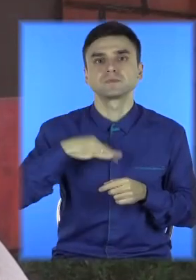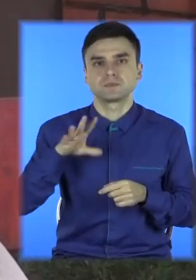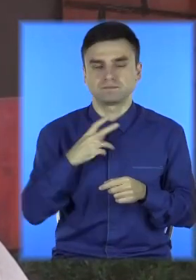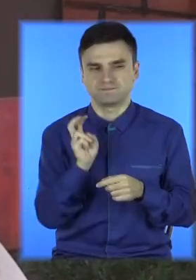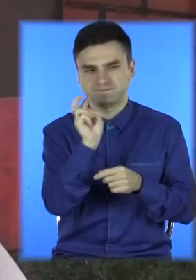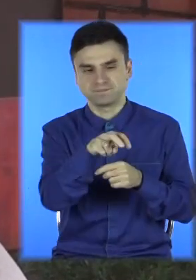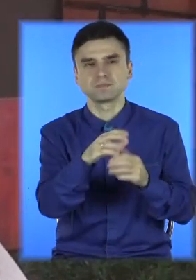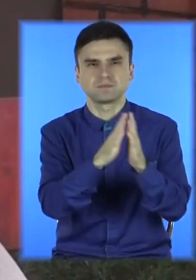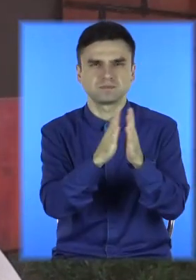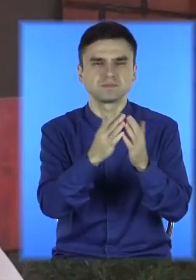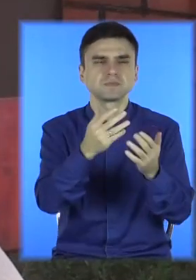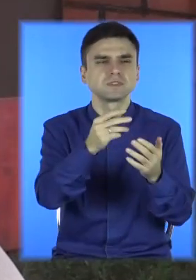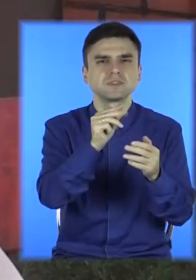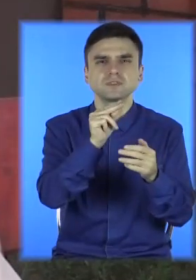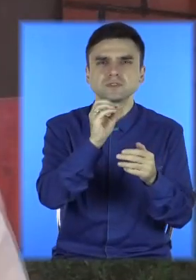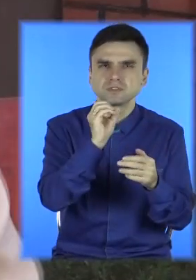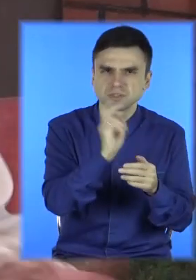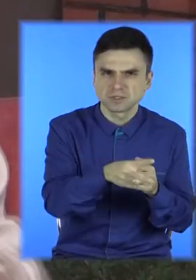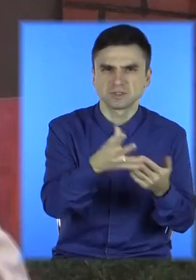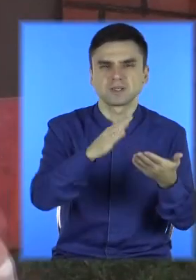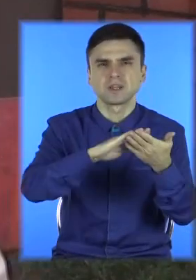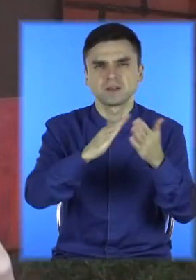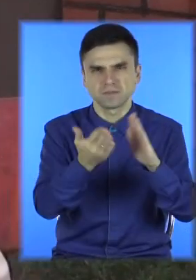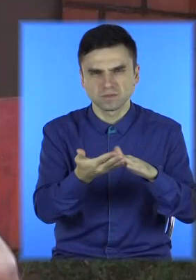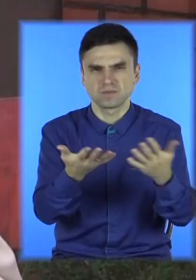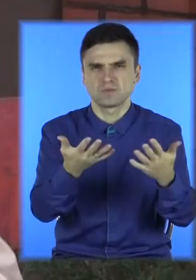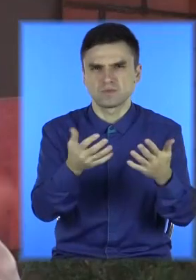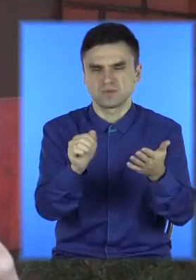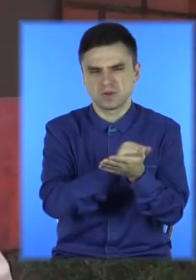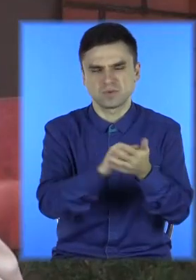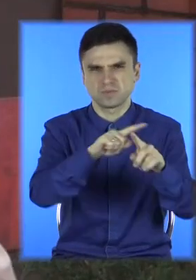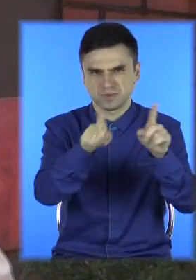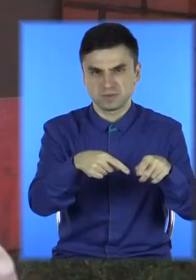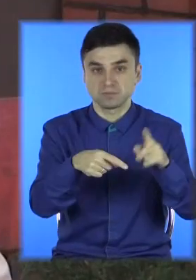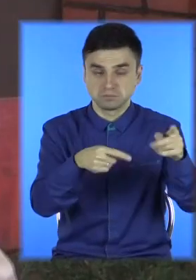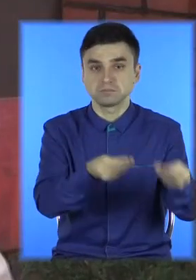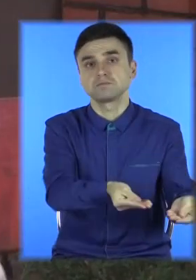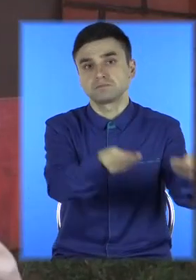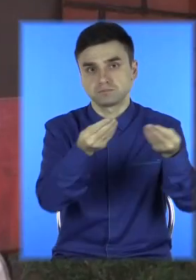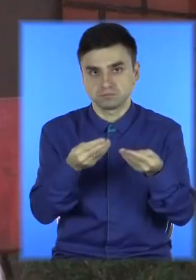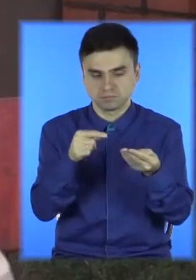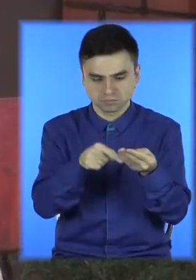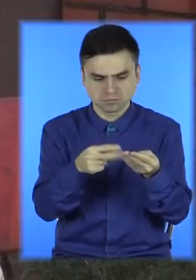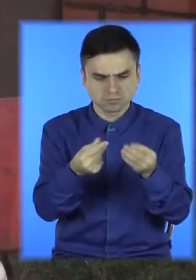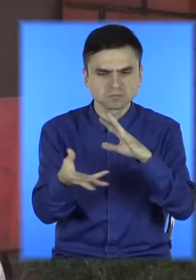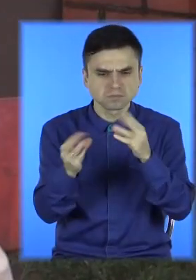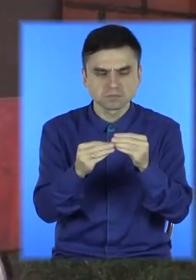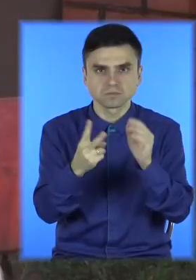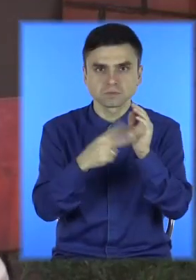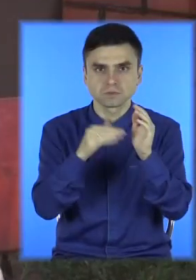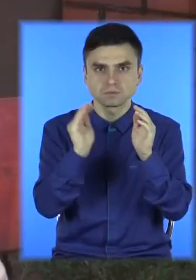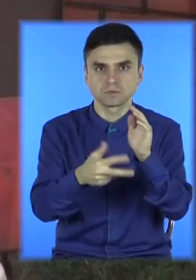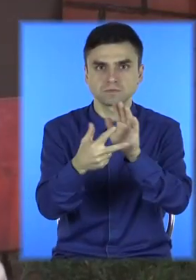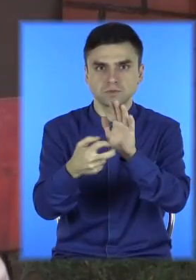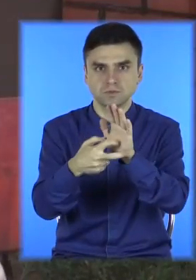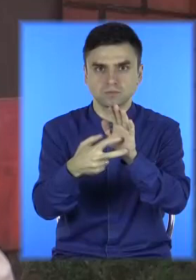они предоставили, и сумма выплыла 7800. А мы когда обзванивали другие больницы, интересовались ориентировочную сумму,